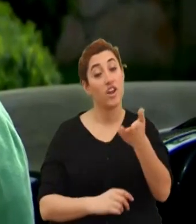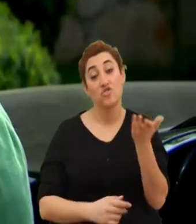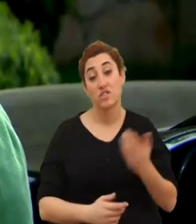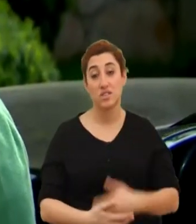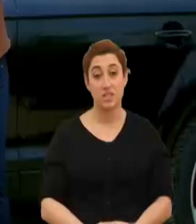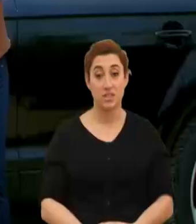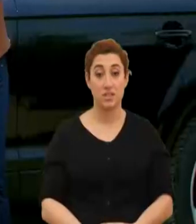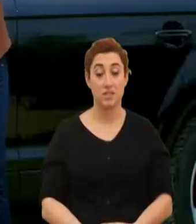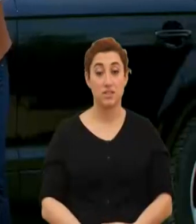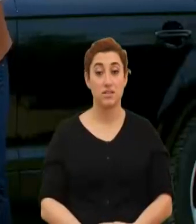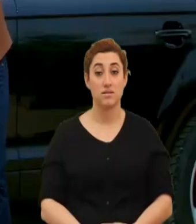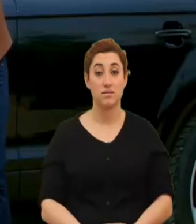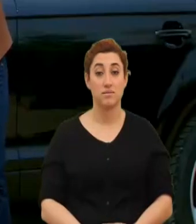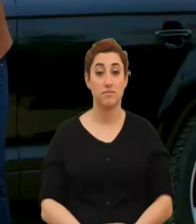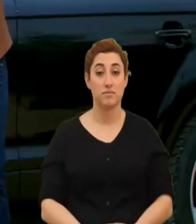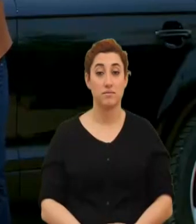kesersiniz Sarp Bey.